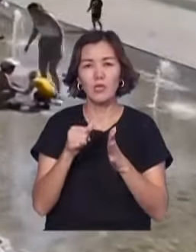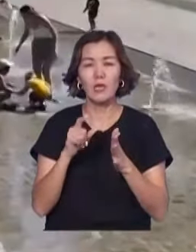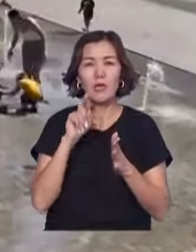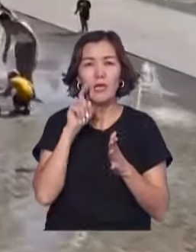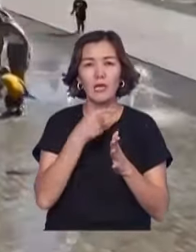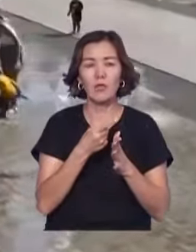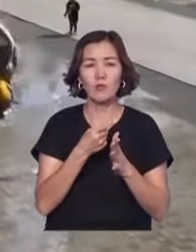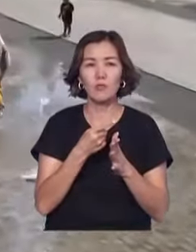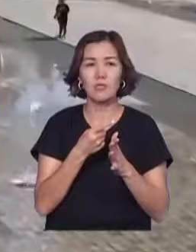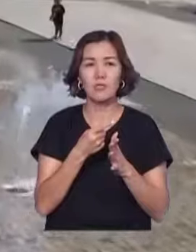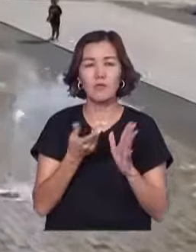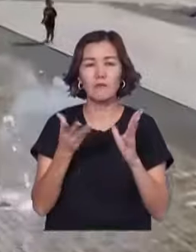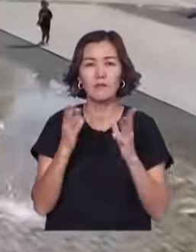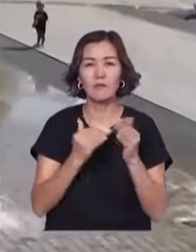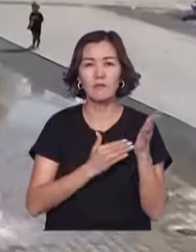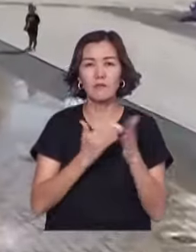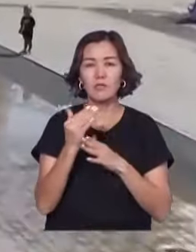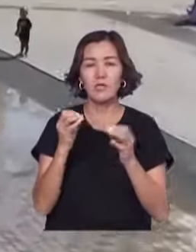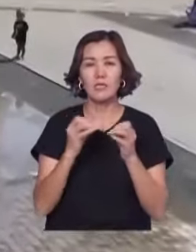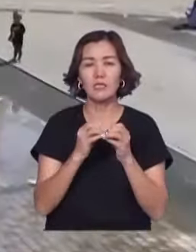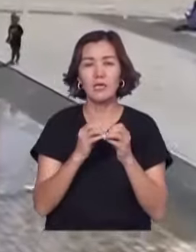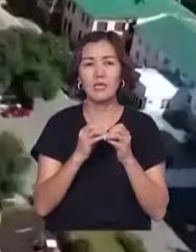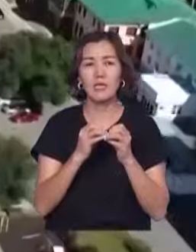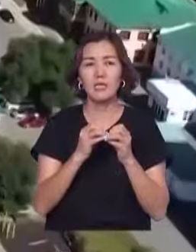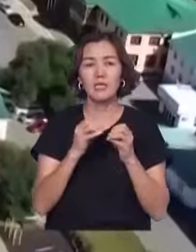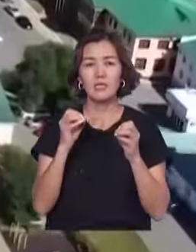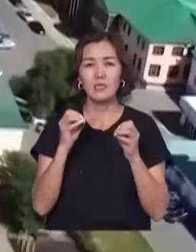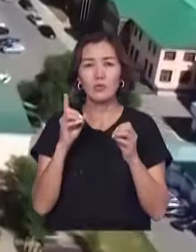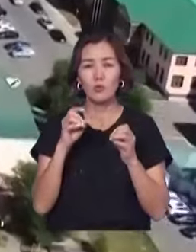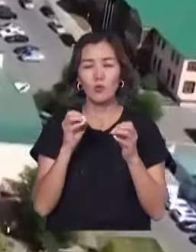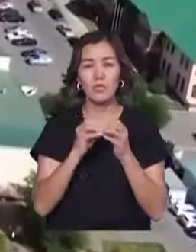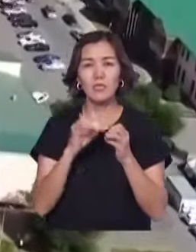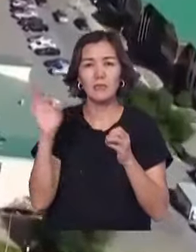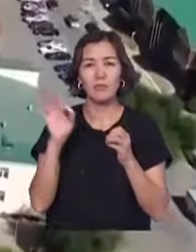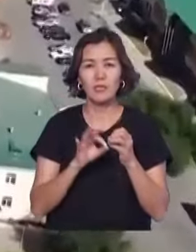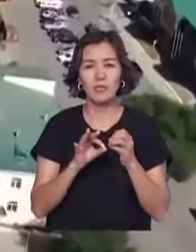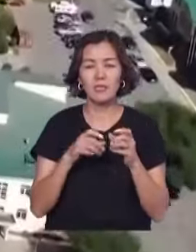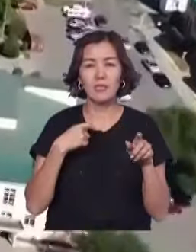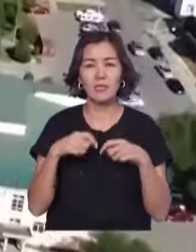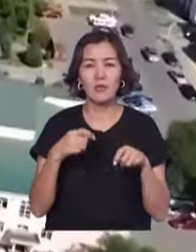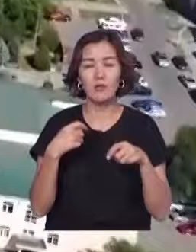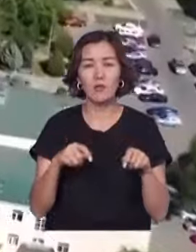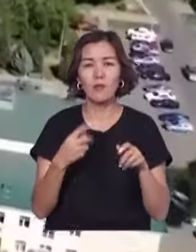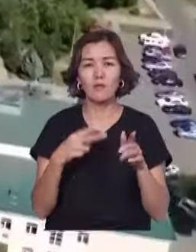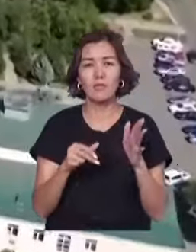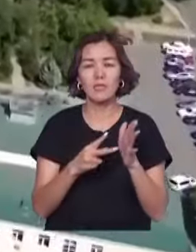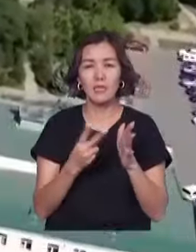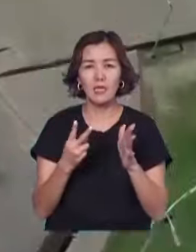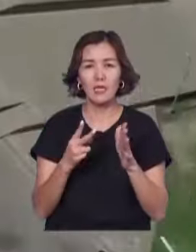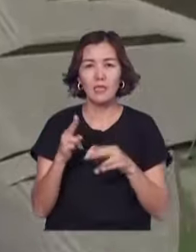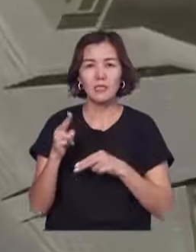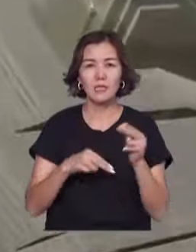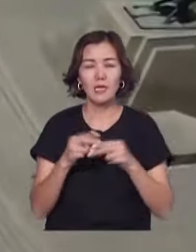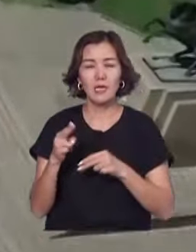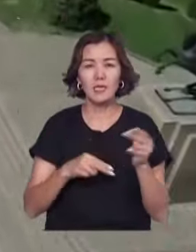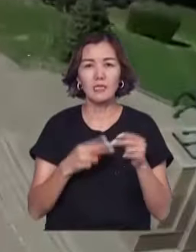индекс области Жетысу составил свыше 110%. Торговля выросла на 23%. Объем строительных работ увеличился